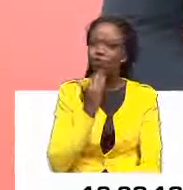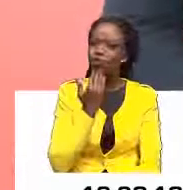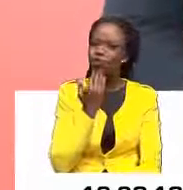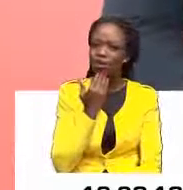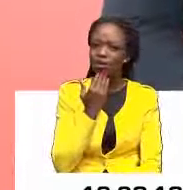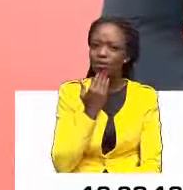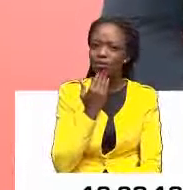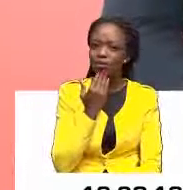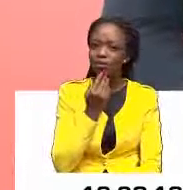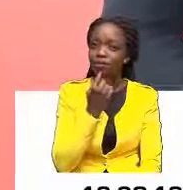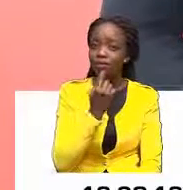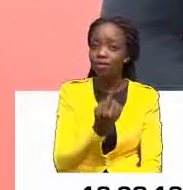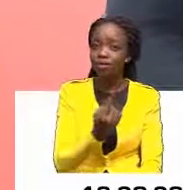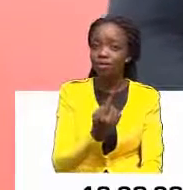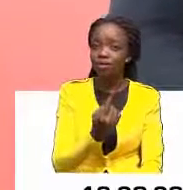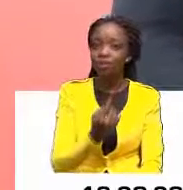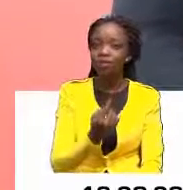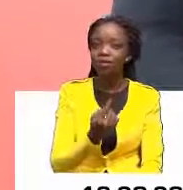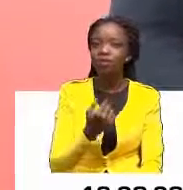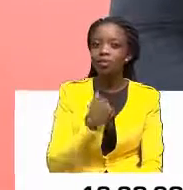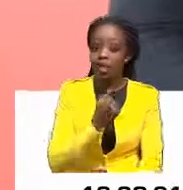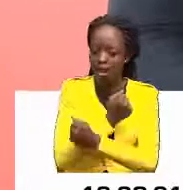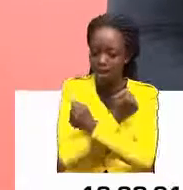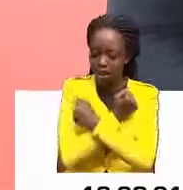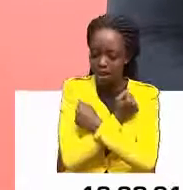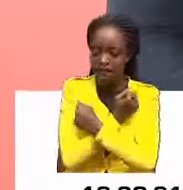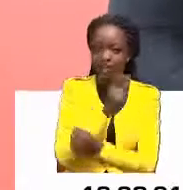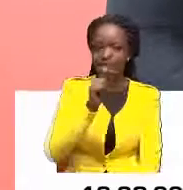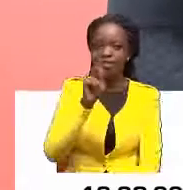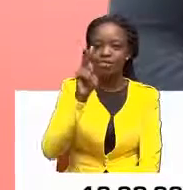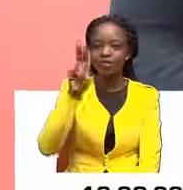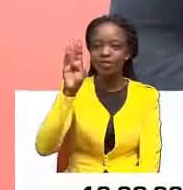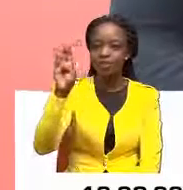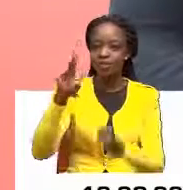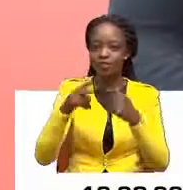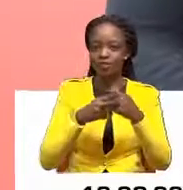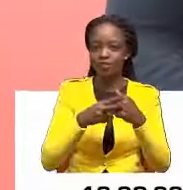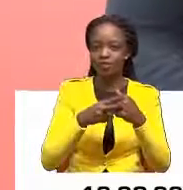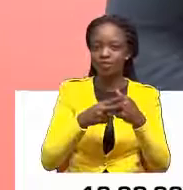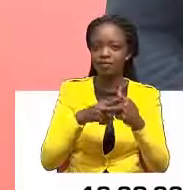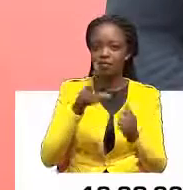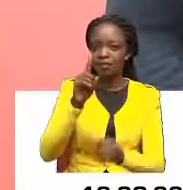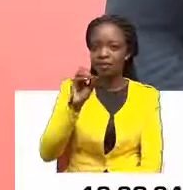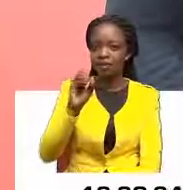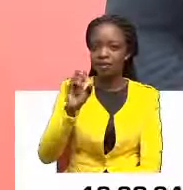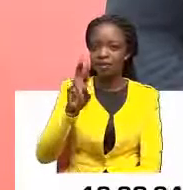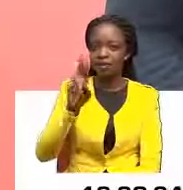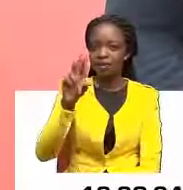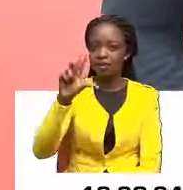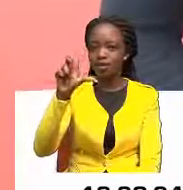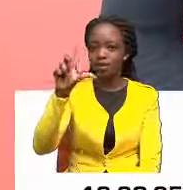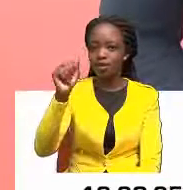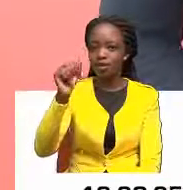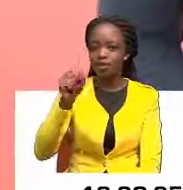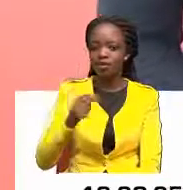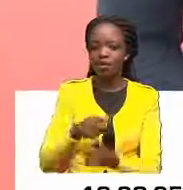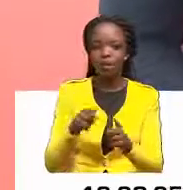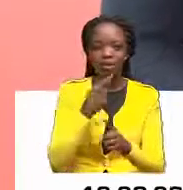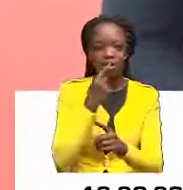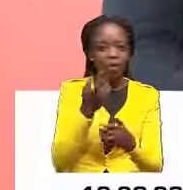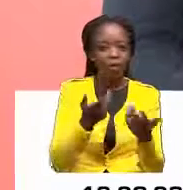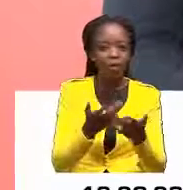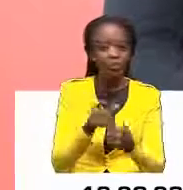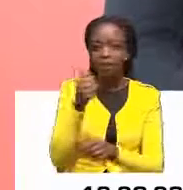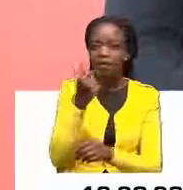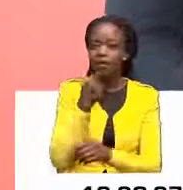hivi. Anasema ndayanza TV47, huyu ni Douglas Agosa, lakini hakusema ametoka wapi.